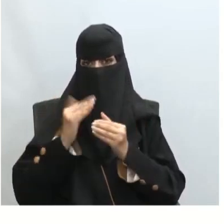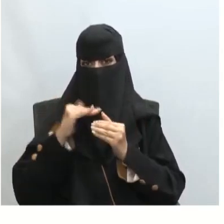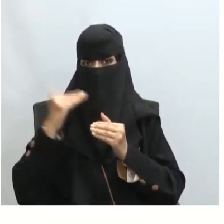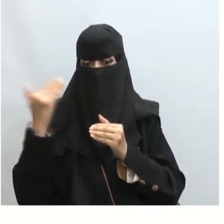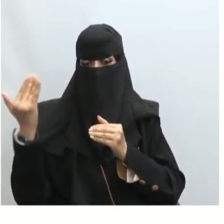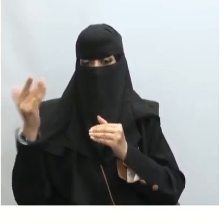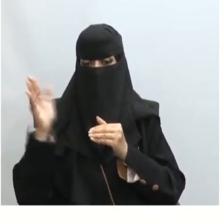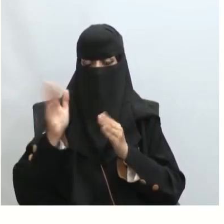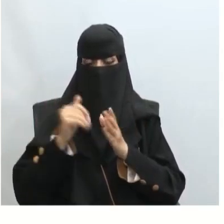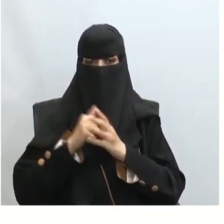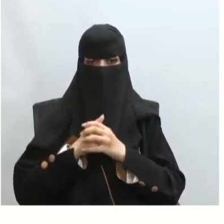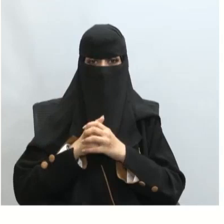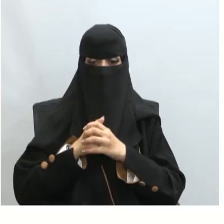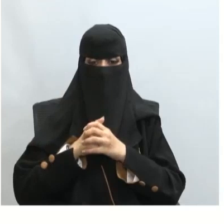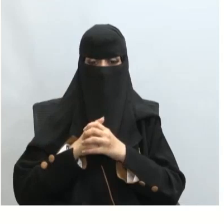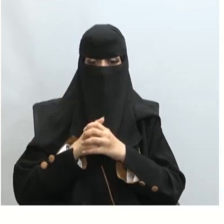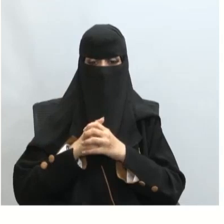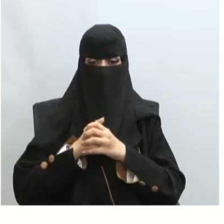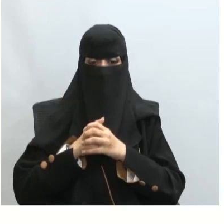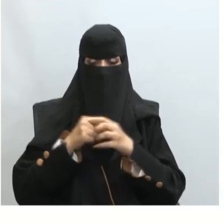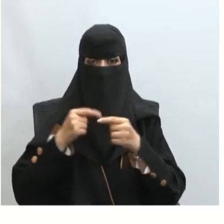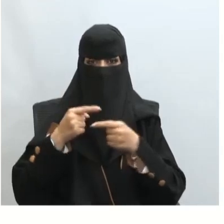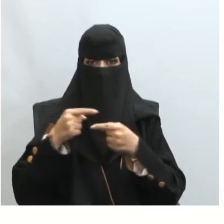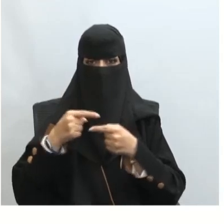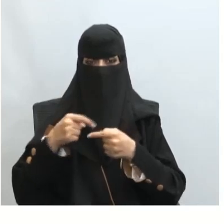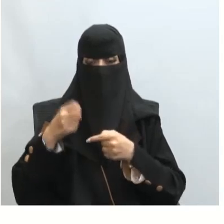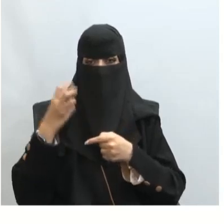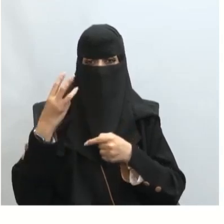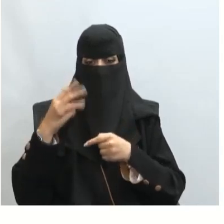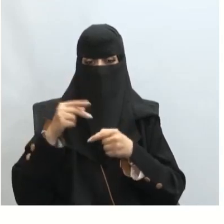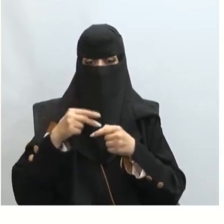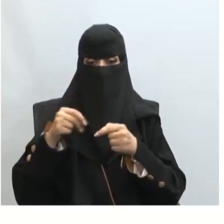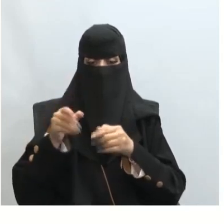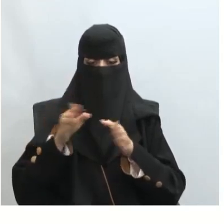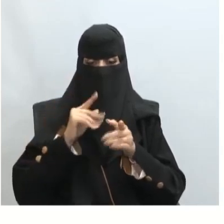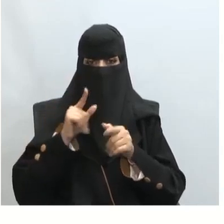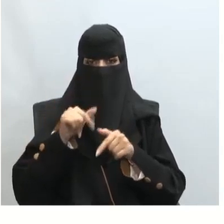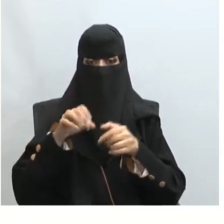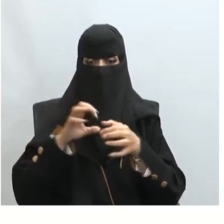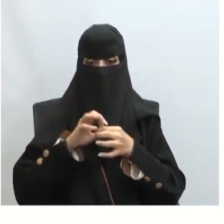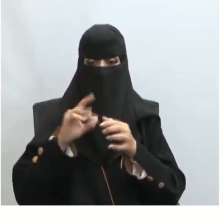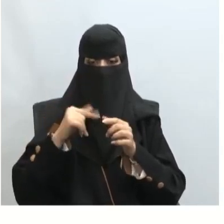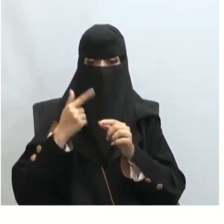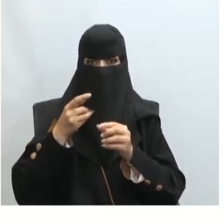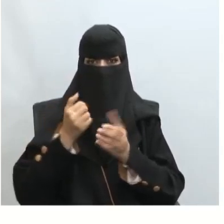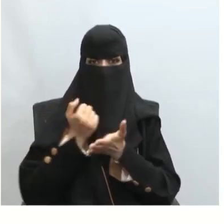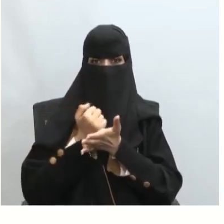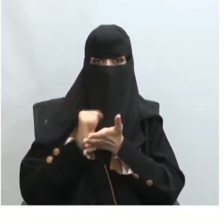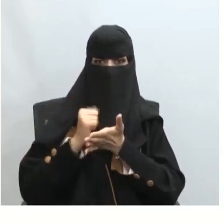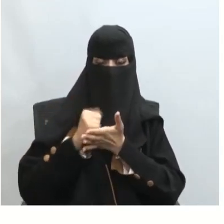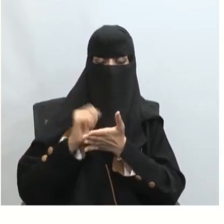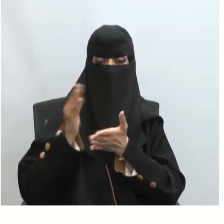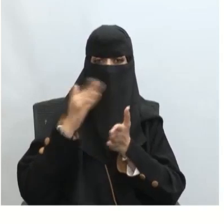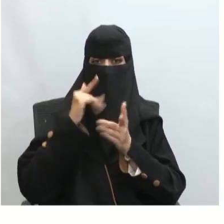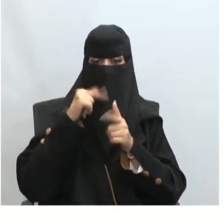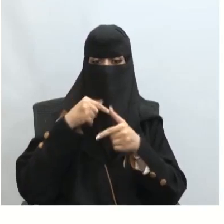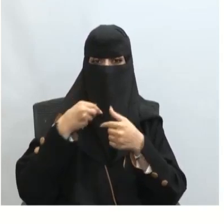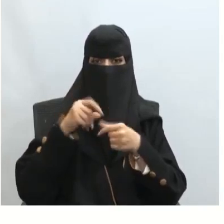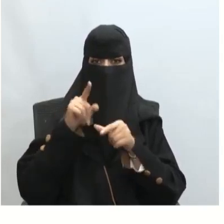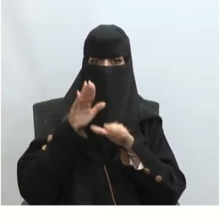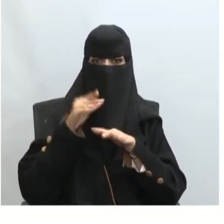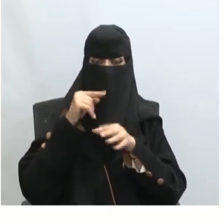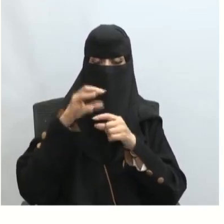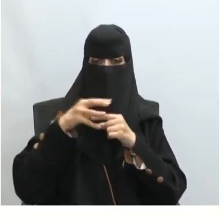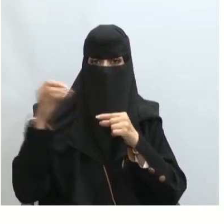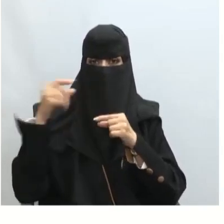هذا المركب وتكون لدي رابط الثنائيه اذا مباشره ساقول انه تفاعل حذف حيث انني